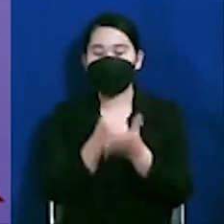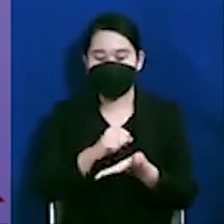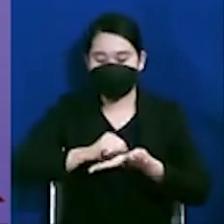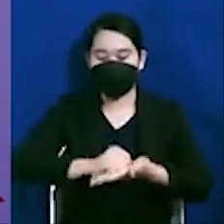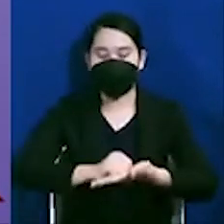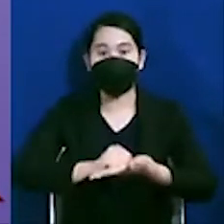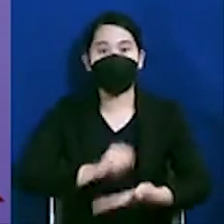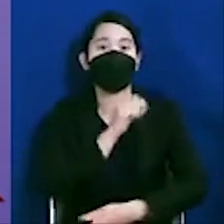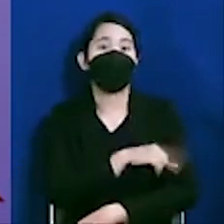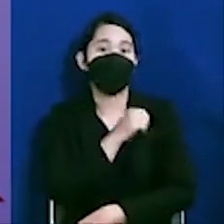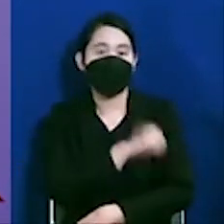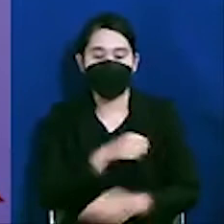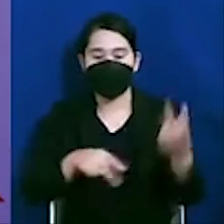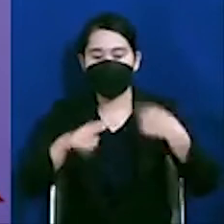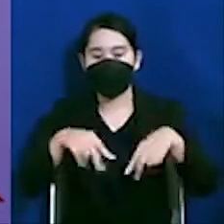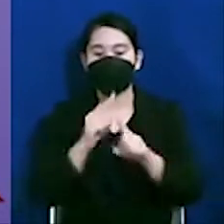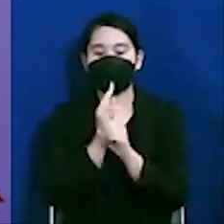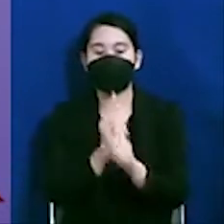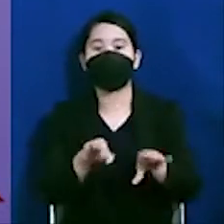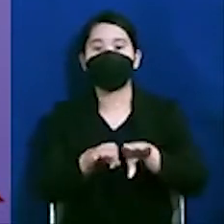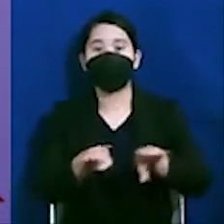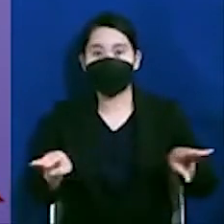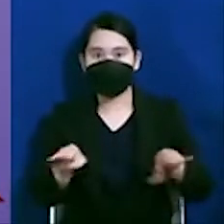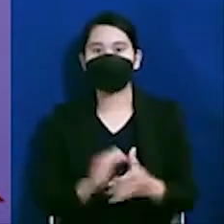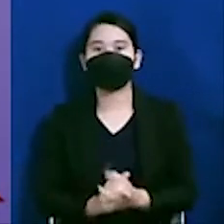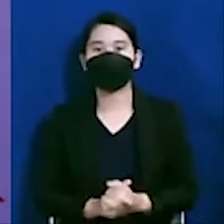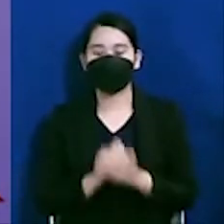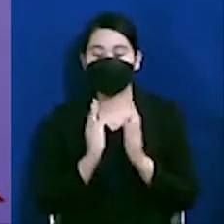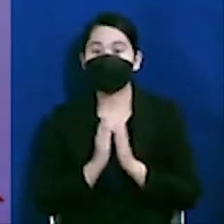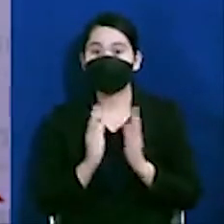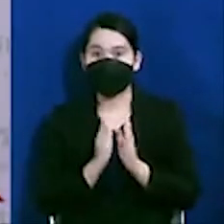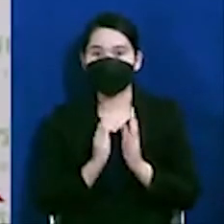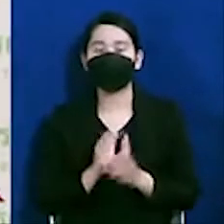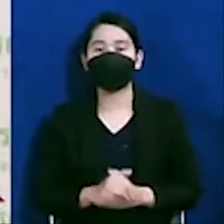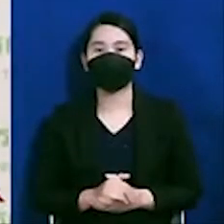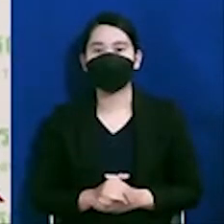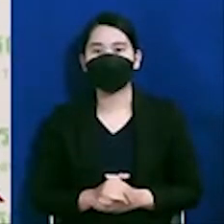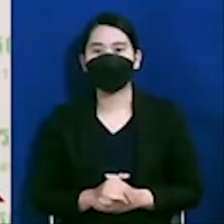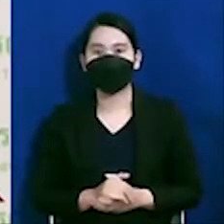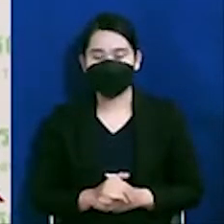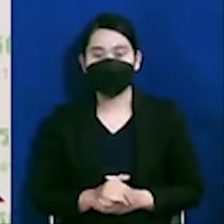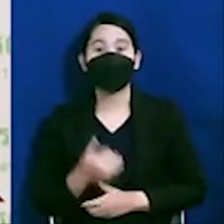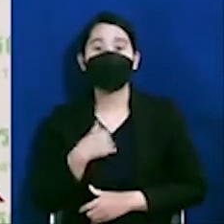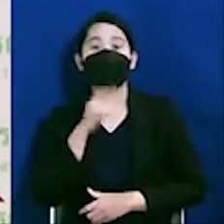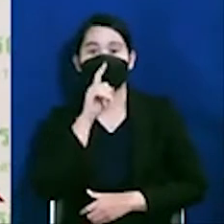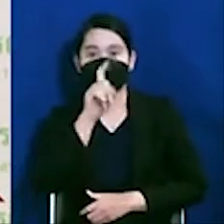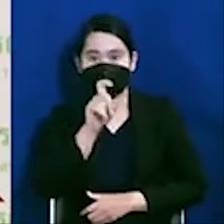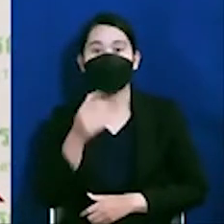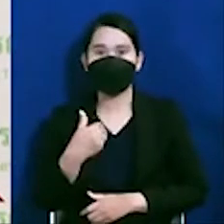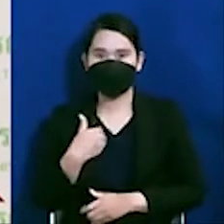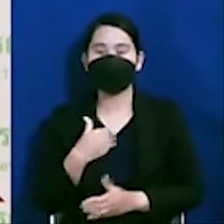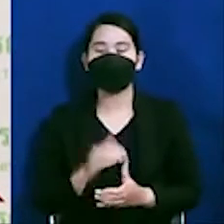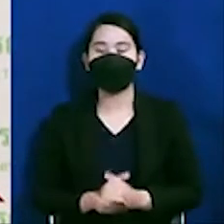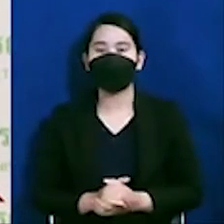กันนะครับตามมาตรฐานที่เหมาะสมครับขอบคุณครับขอบคุณครับมีประเด็นคำถามครับถามว่า